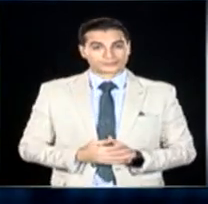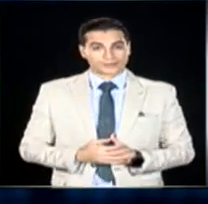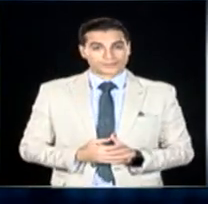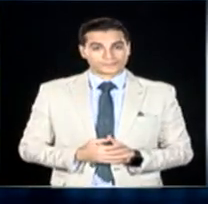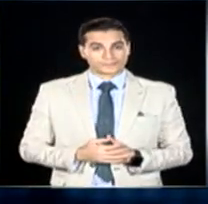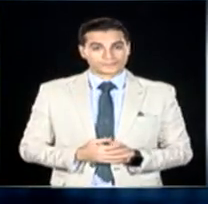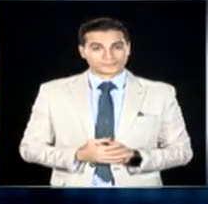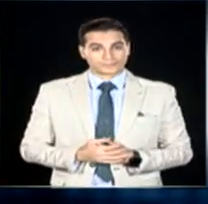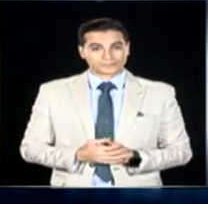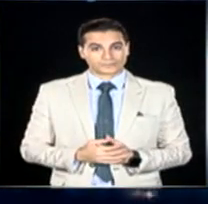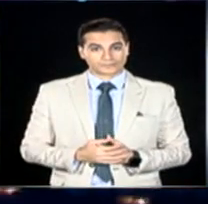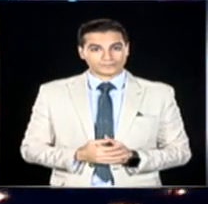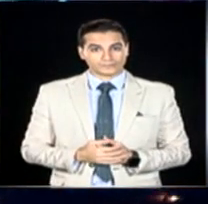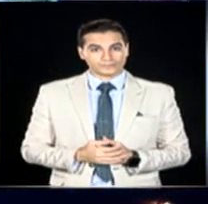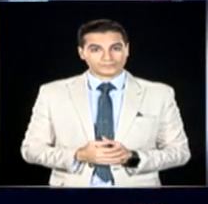المعرفه،